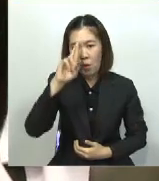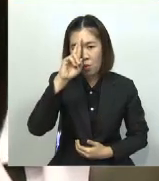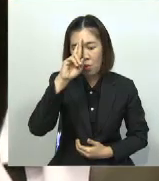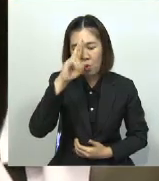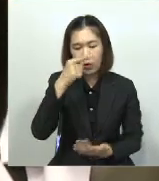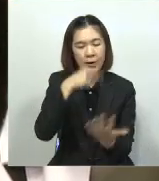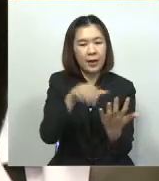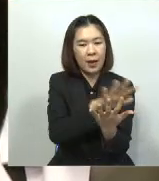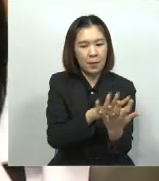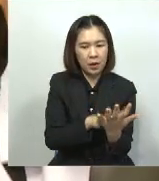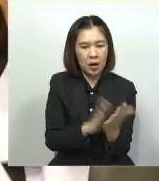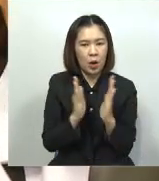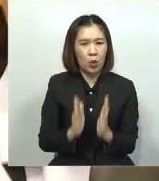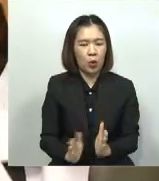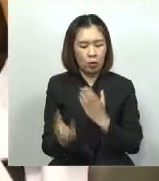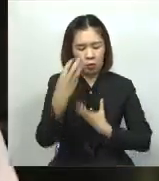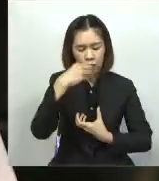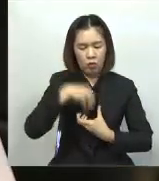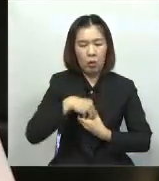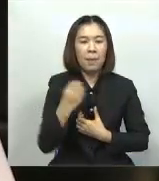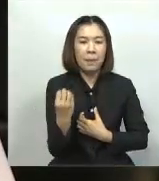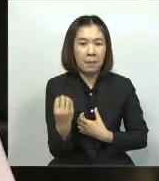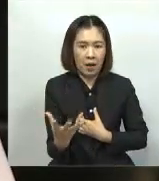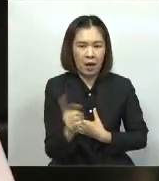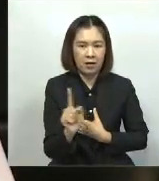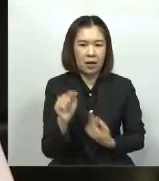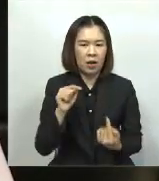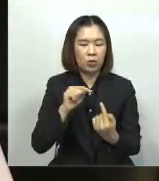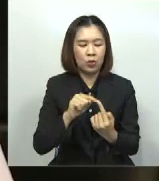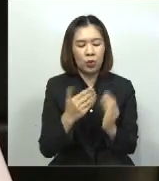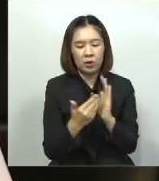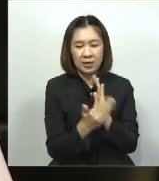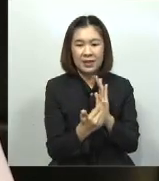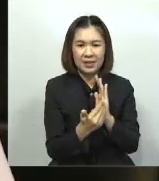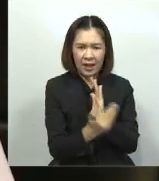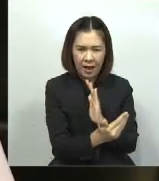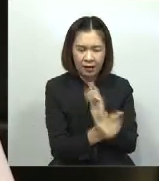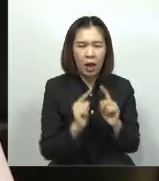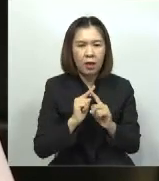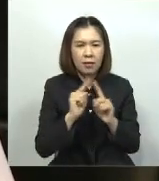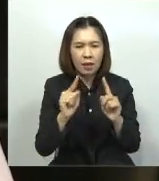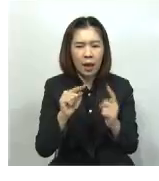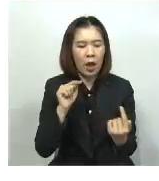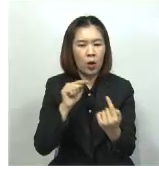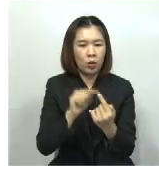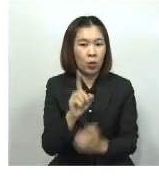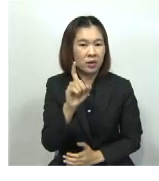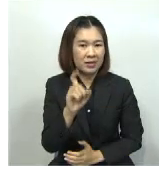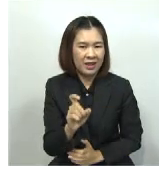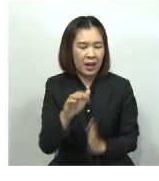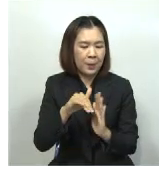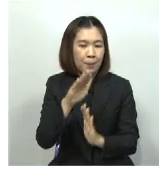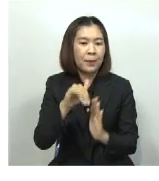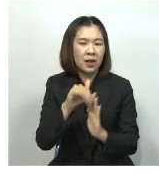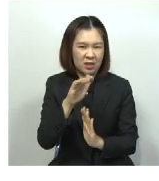ในประเทศไทยมีผู้ป่วยเพิ่มมากขึ้นนะคะส่วนใหญ่มักพบในพื้นที่ภาคอีสานแต่ว่าพบอัตราการเสียชีวิ